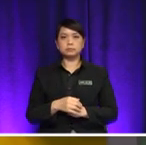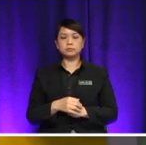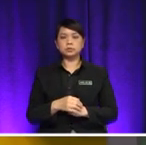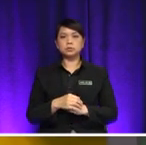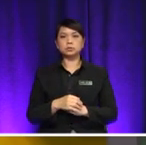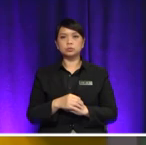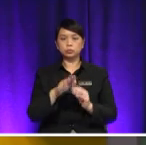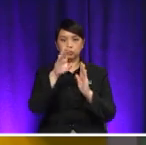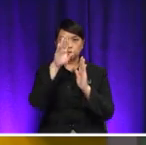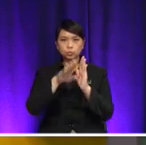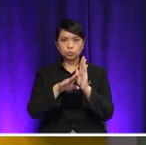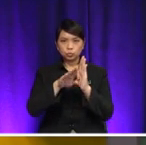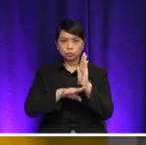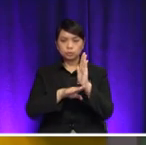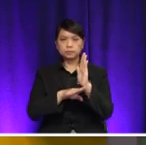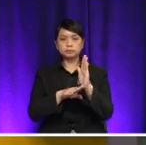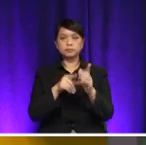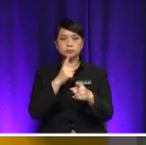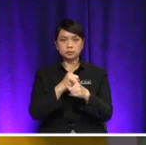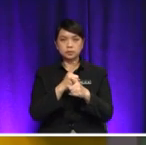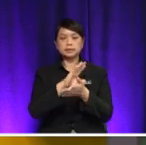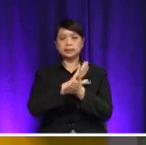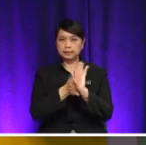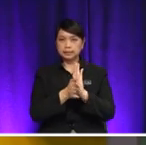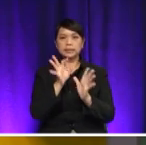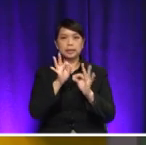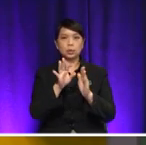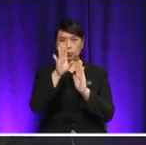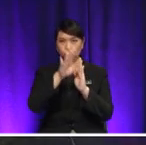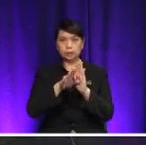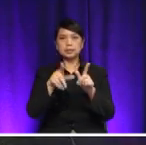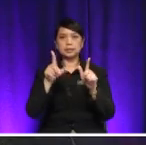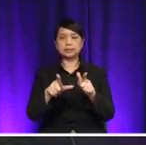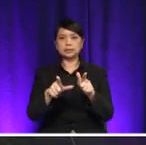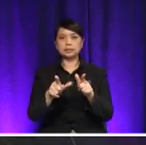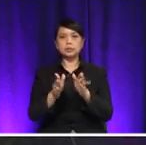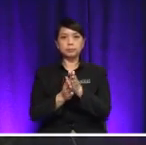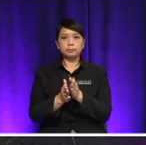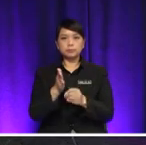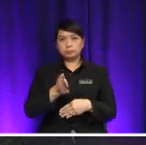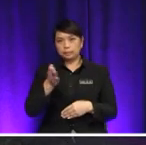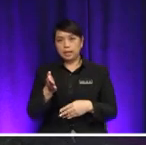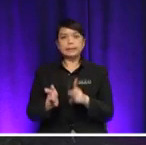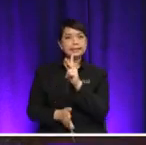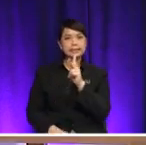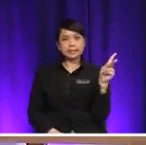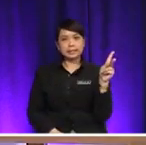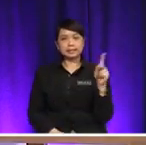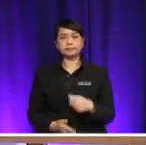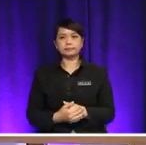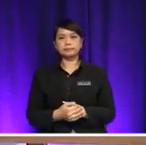daripada 100 maka letak dia di sebelah kiri oke Kenapa tak dia punya